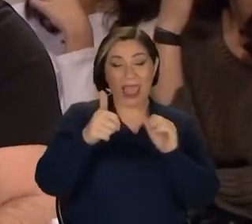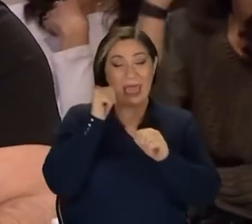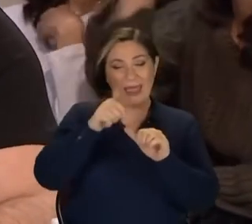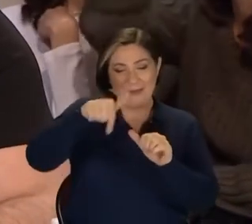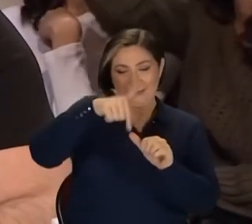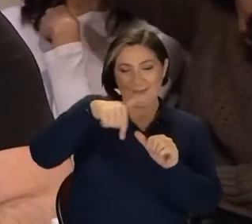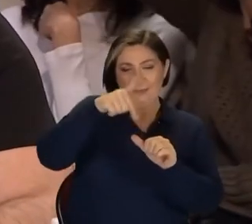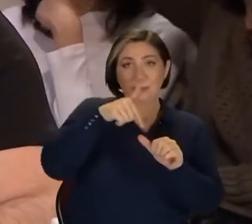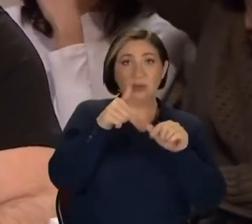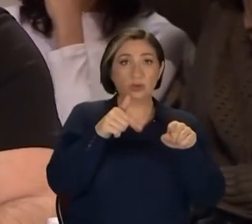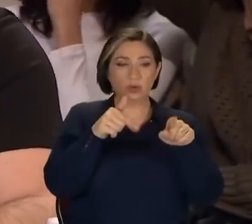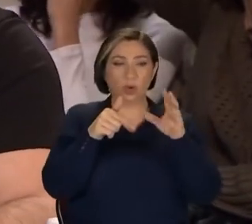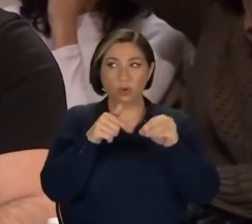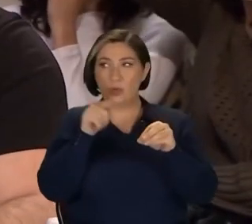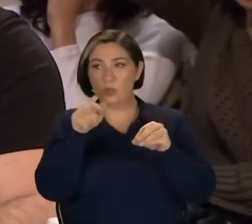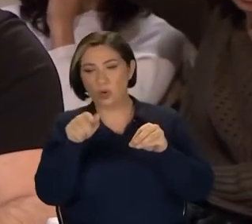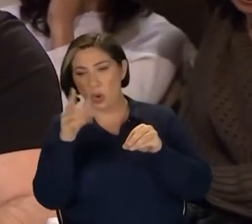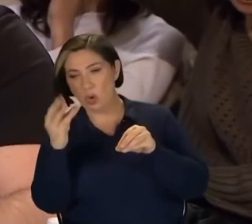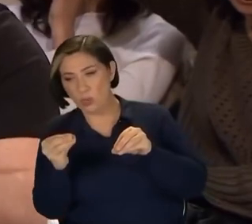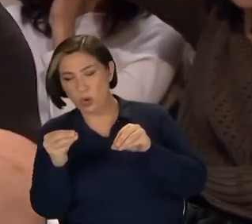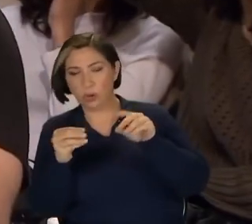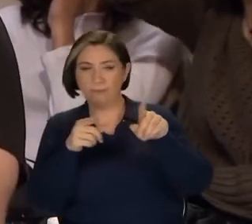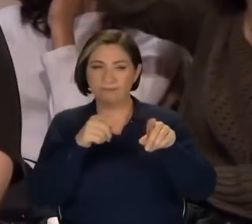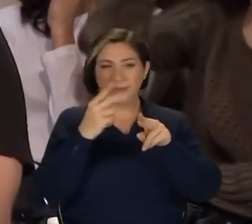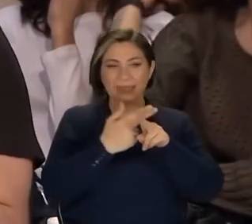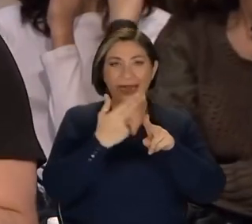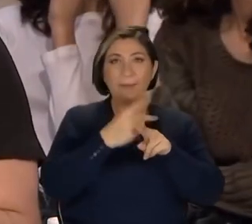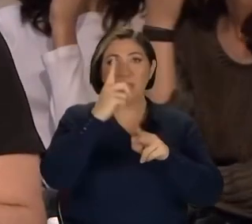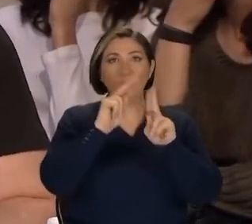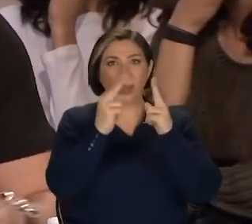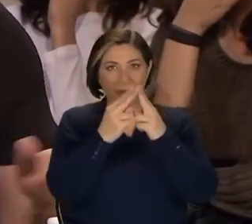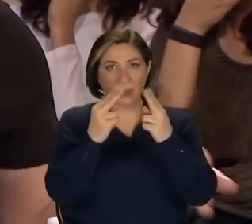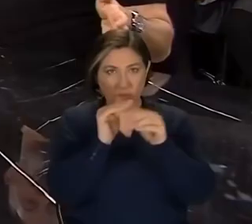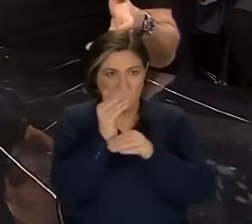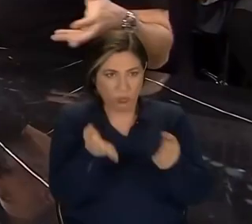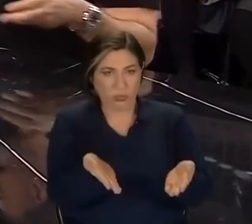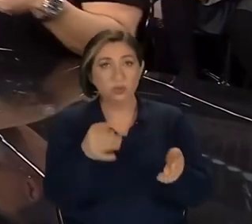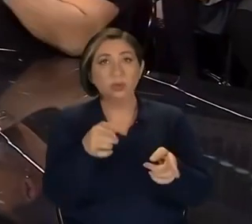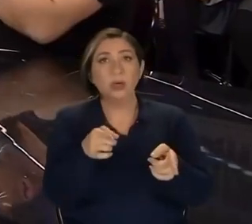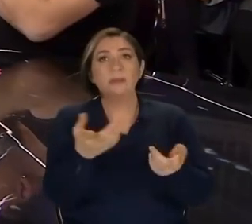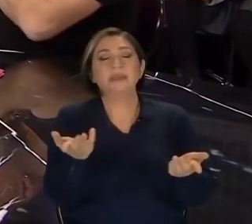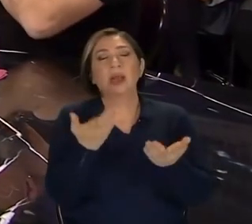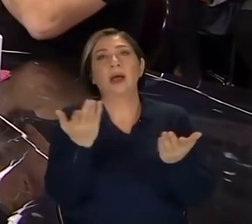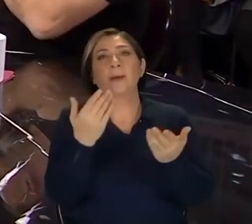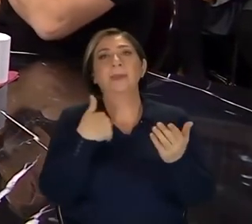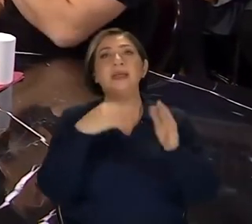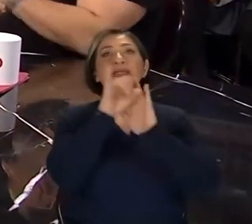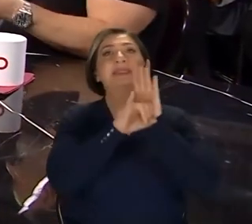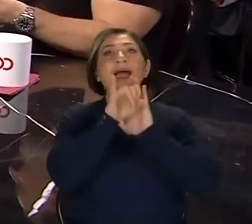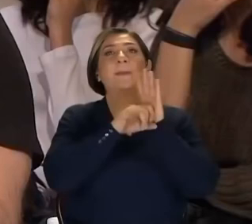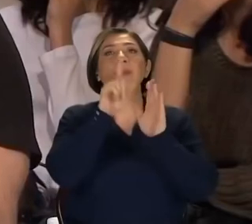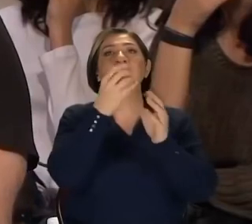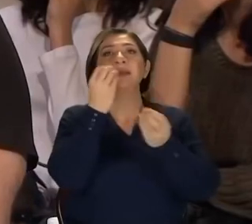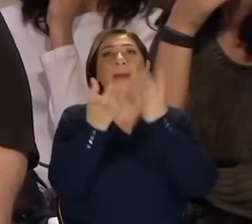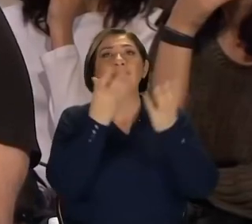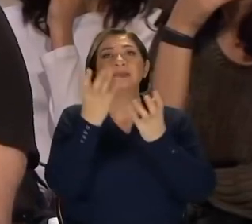Kaseti geri sarıyorum. Şu şurada olur mu? Bu burada olur mu? Denilen bir dünyada yaşıyoruz ya. Şu anda mesela ben Instagram'da bir tane